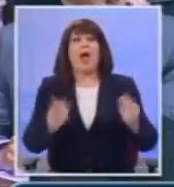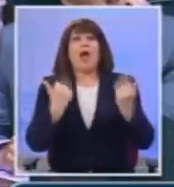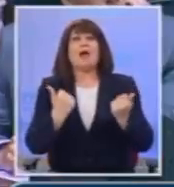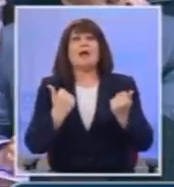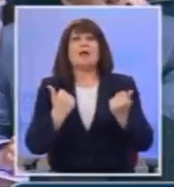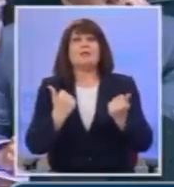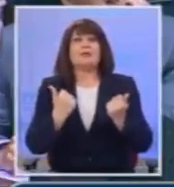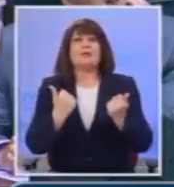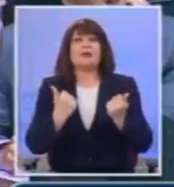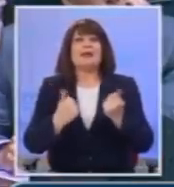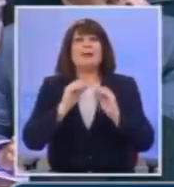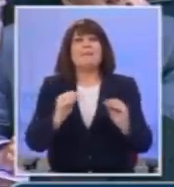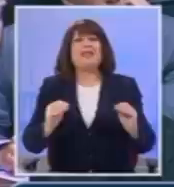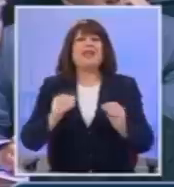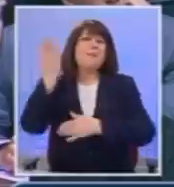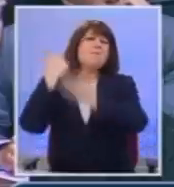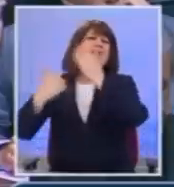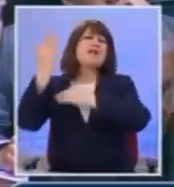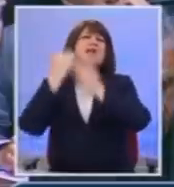γυρνάμε την παιδεία κάποιες δεκαετίες πίσω.